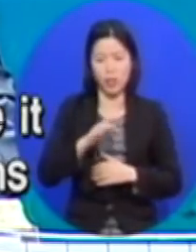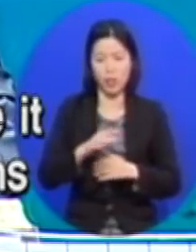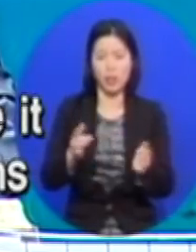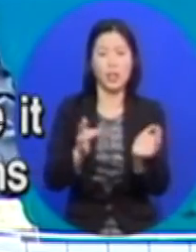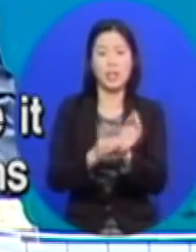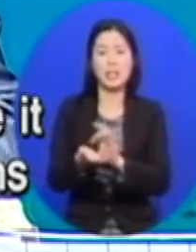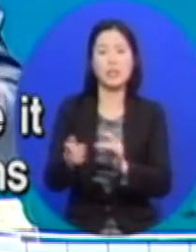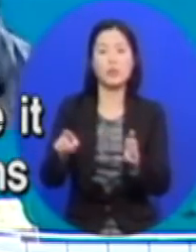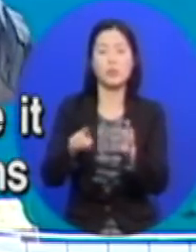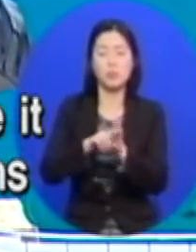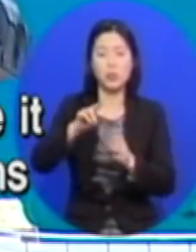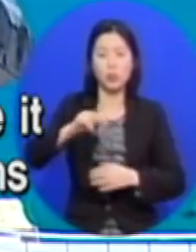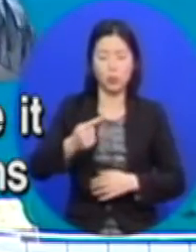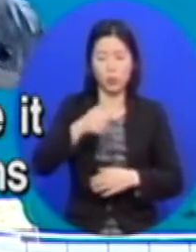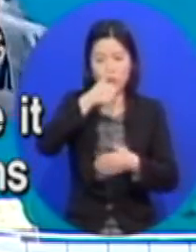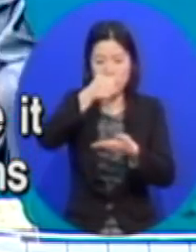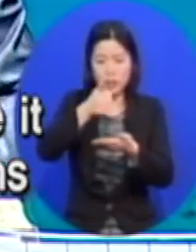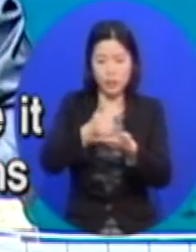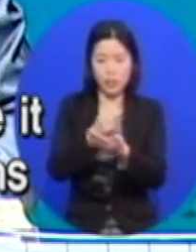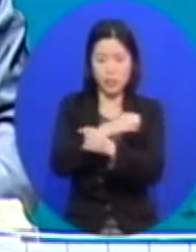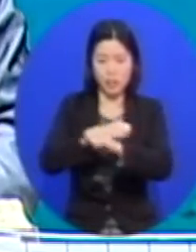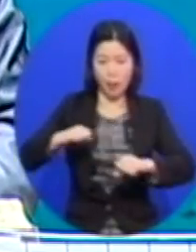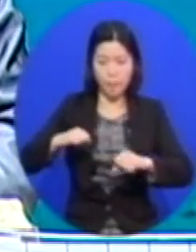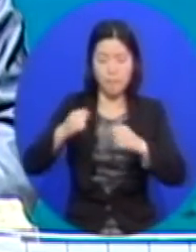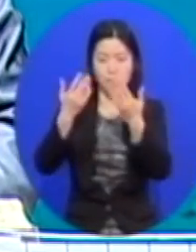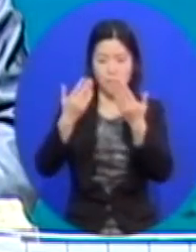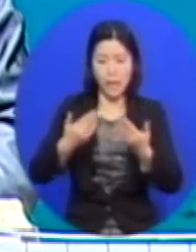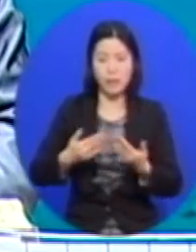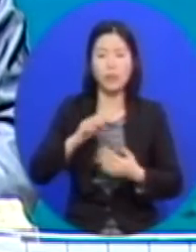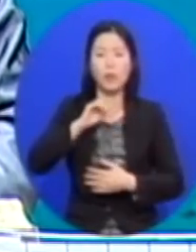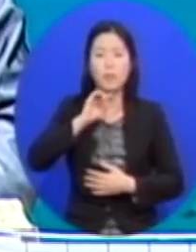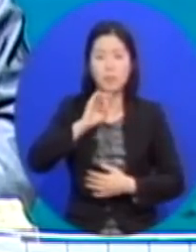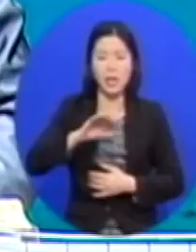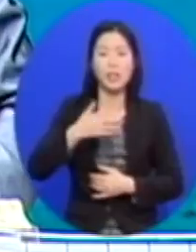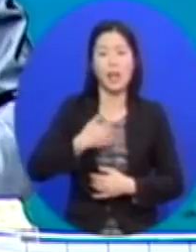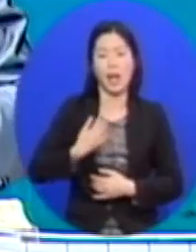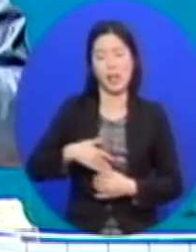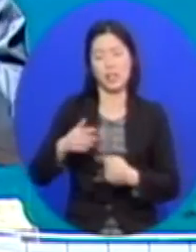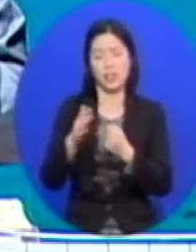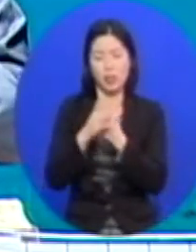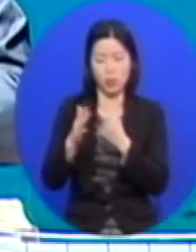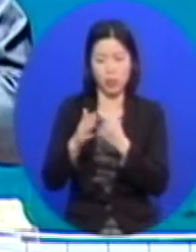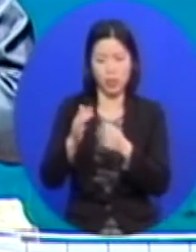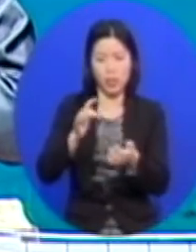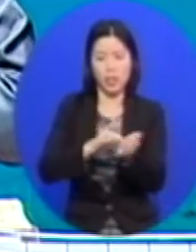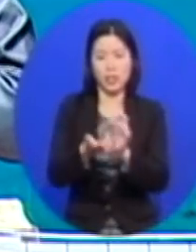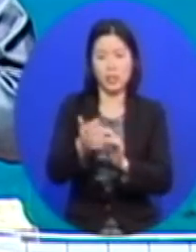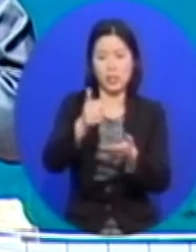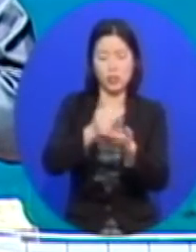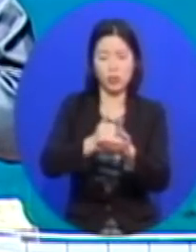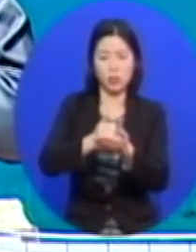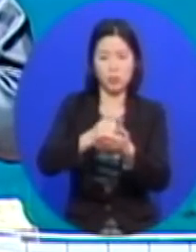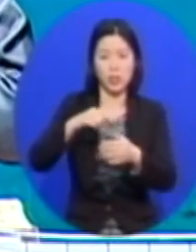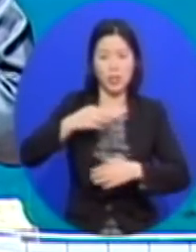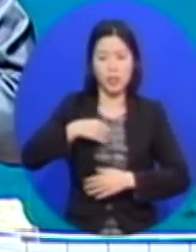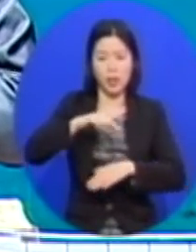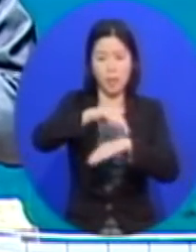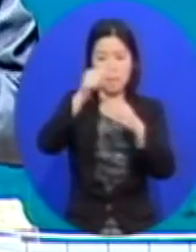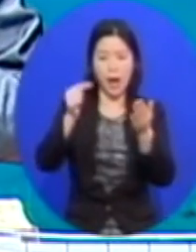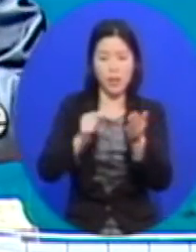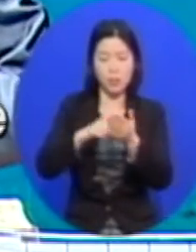믿어도 죄사함 받는 것 까지만 하니까 그런 거예요 예수님이 내 마음의 계시고 오신 것을